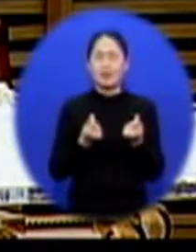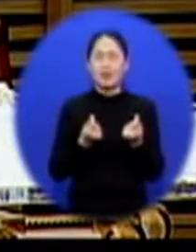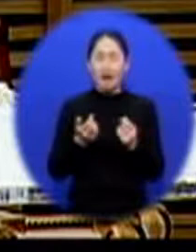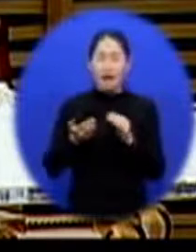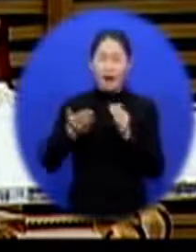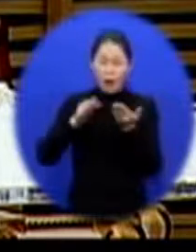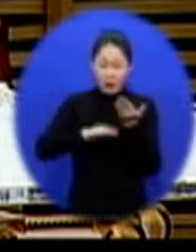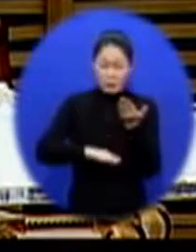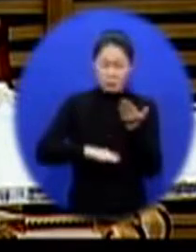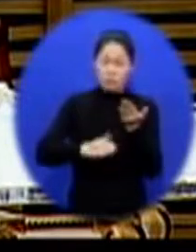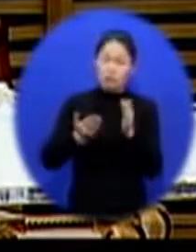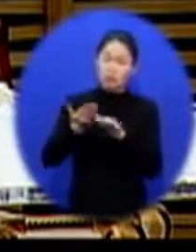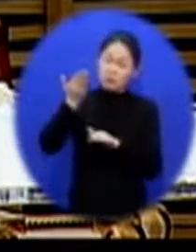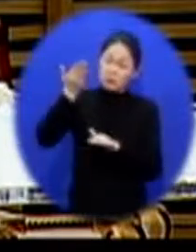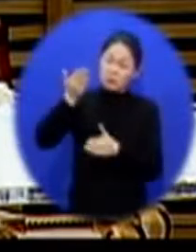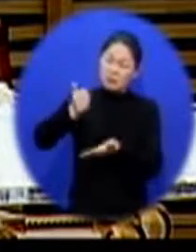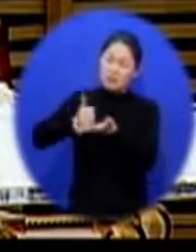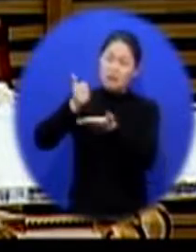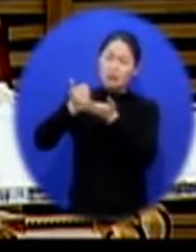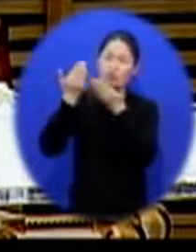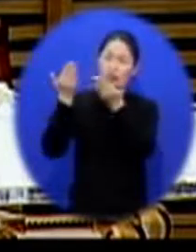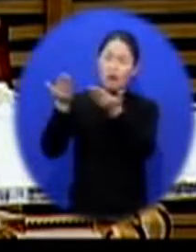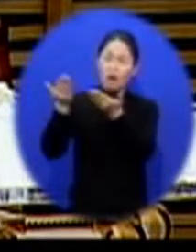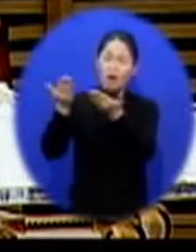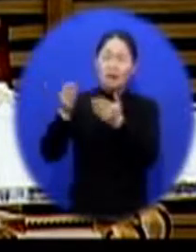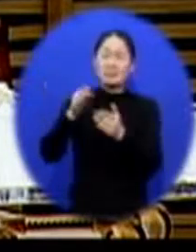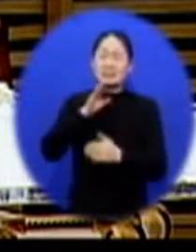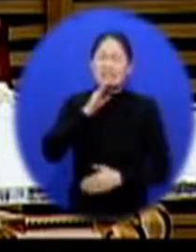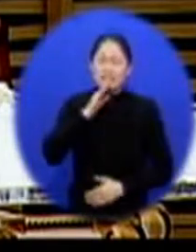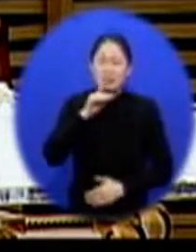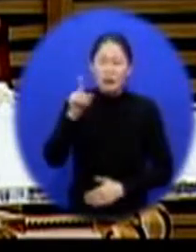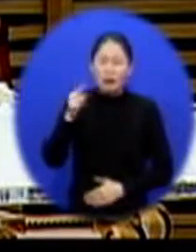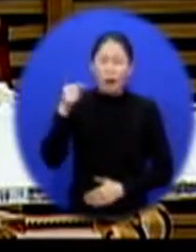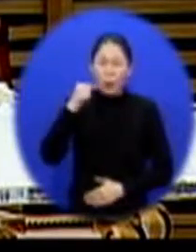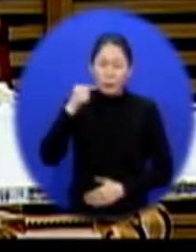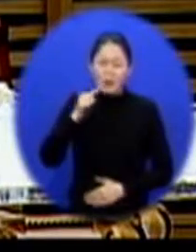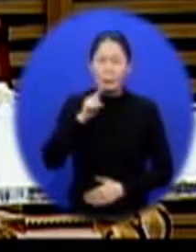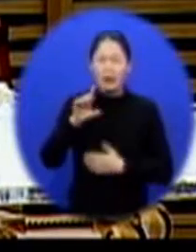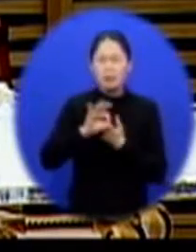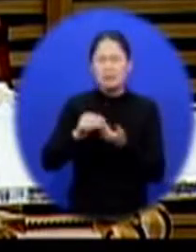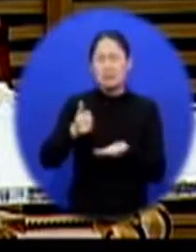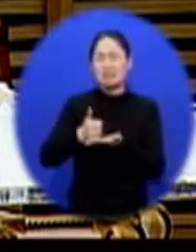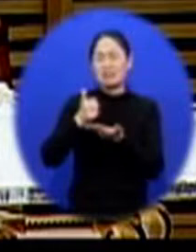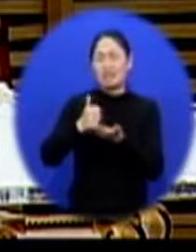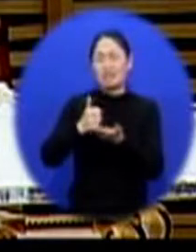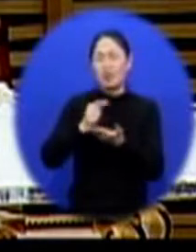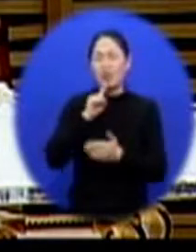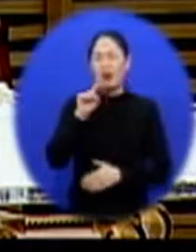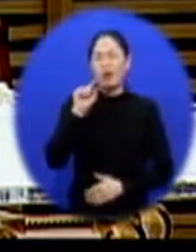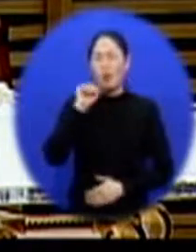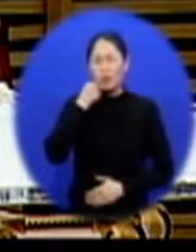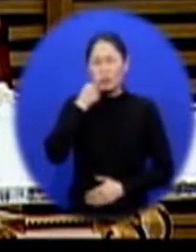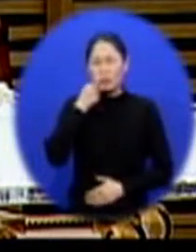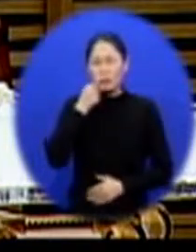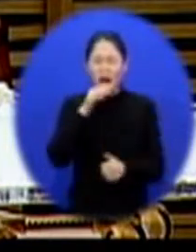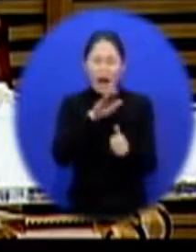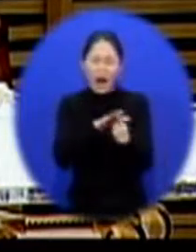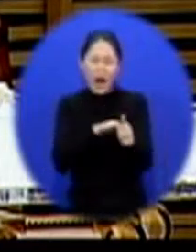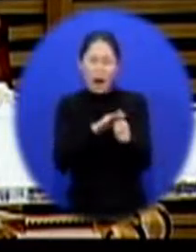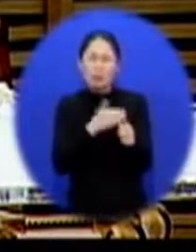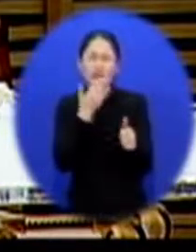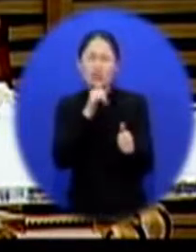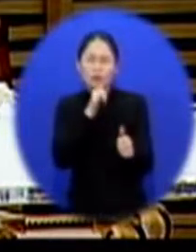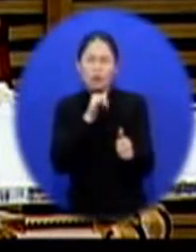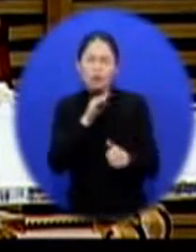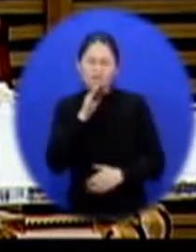아내 권위자가 위에 권 회장에게 하는 칭찬은 사실을 엄밀한 의미에서 칭찬이 기가 어렵지요 아부 일 수도 있는 것이고